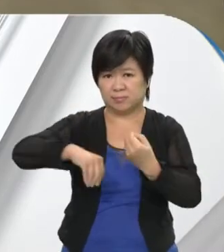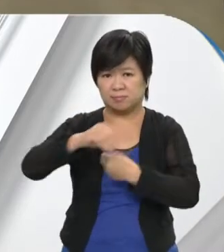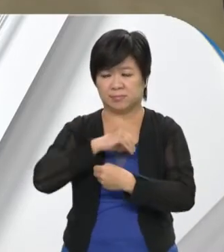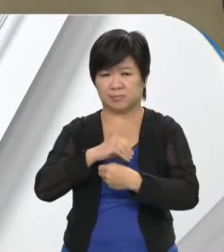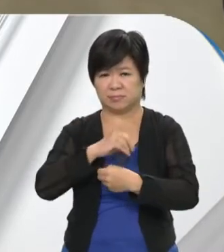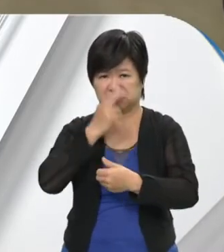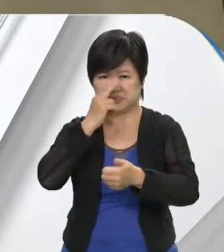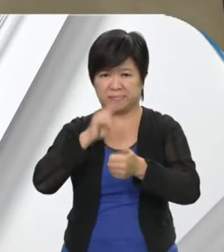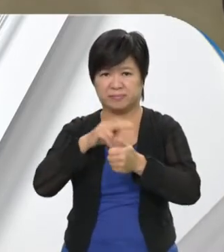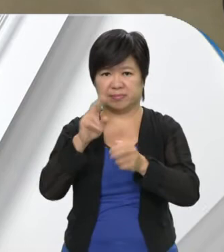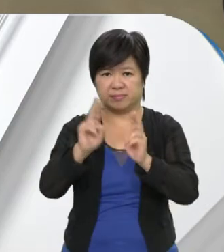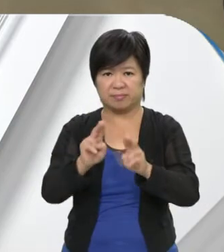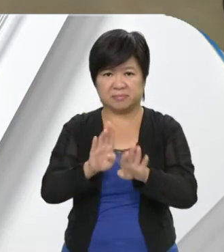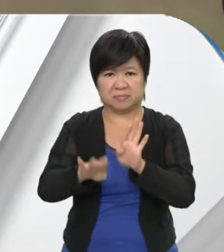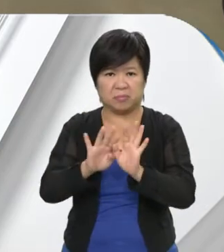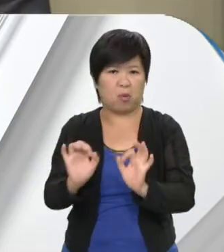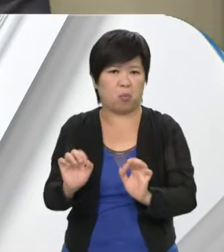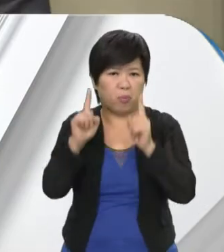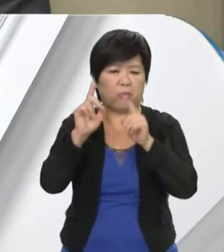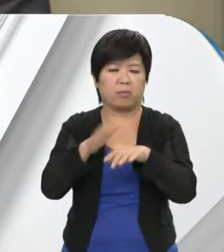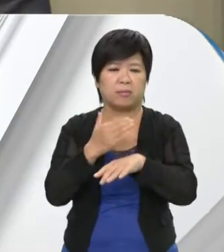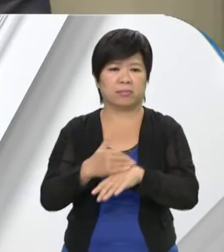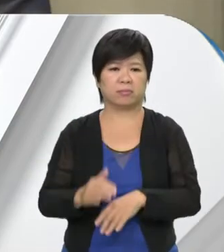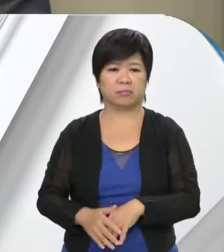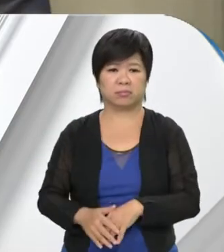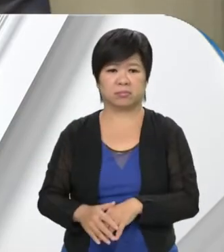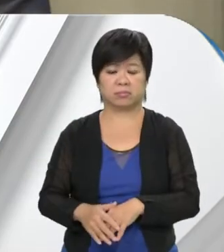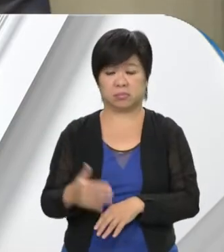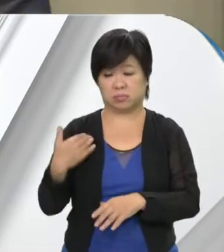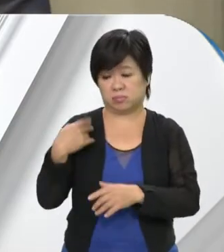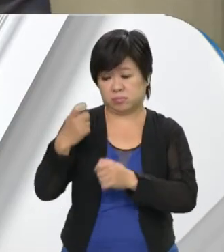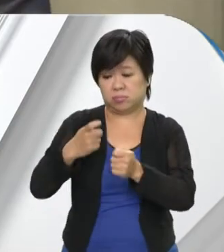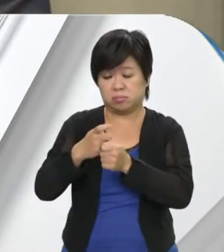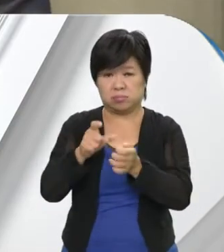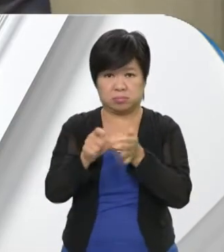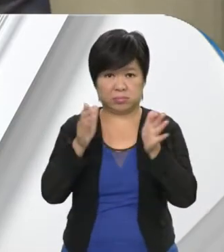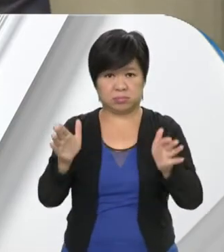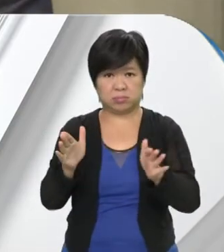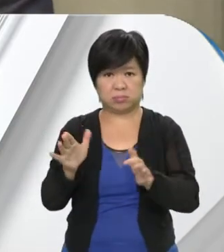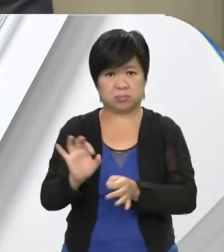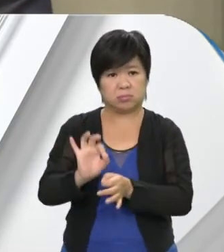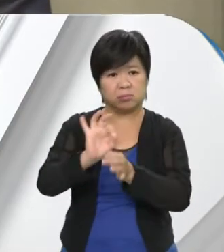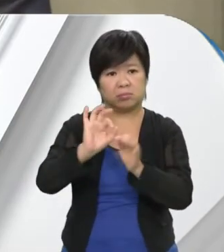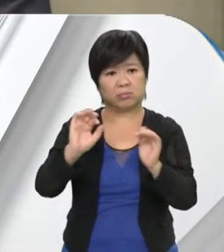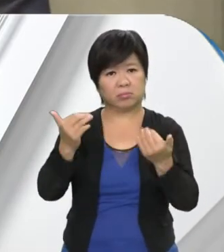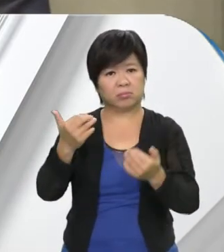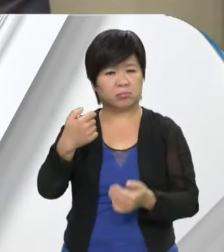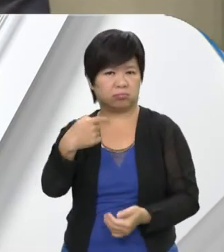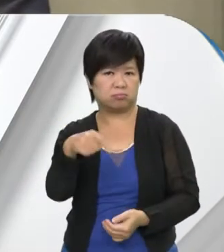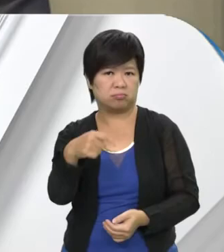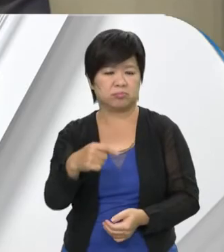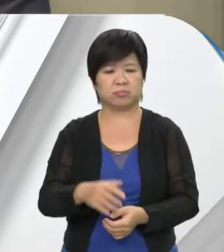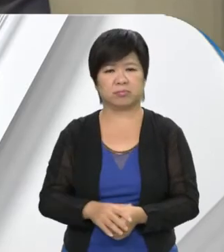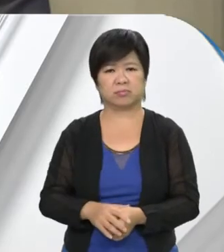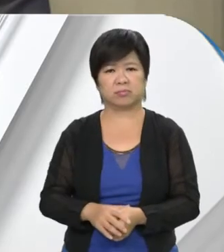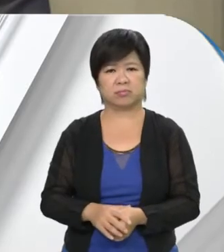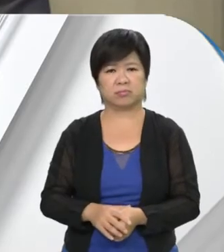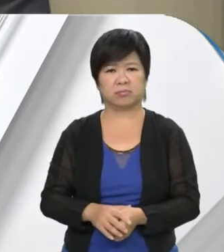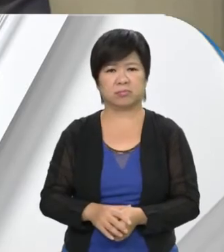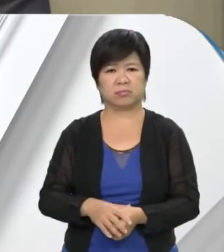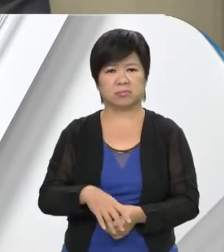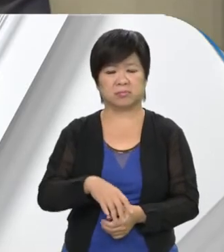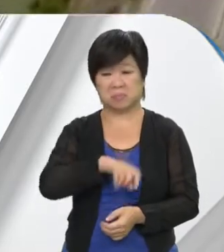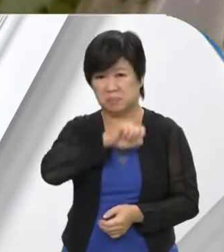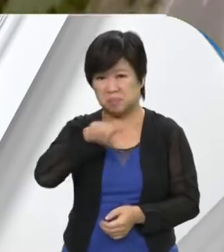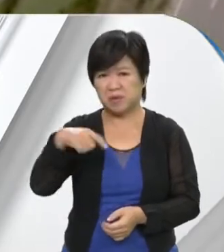电价大幅调高，不会。 过去10年大概，涨了大概是1块左右嘛，所以我们不会比这个幅